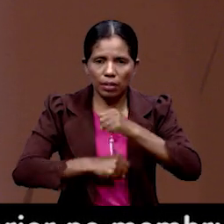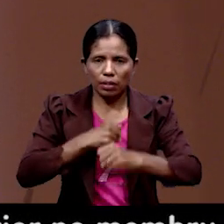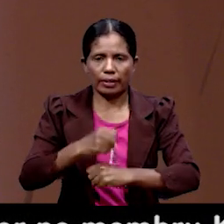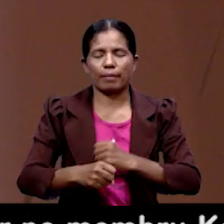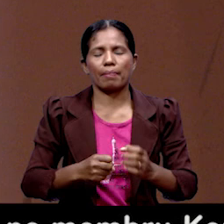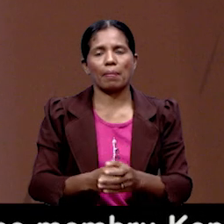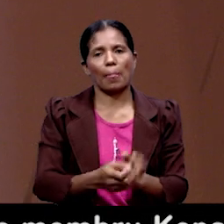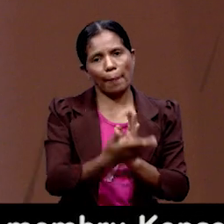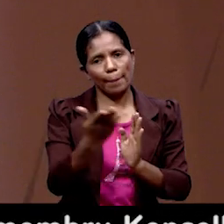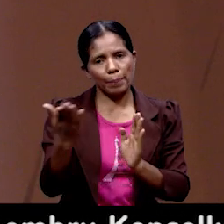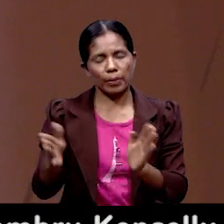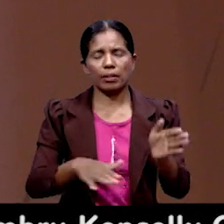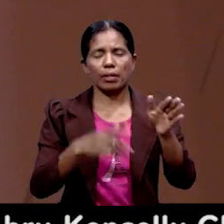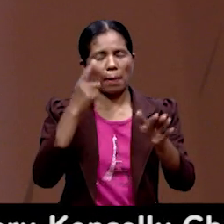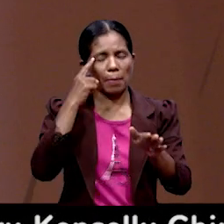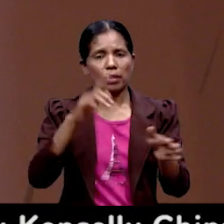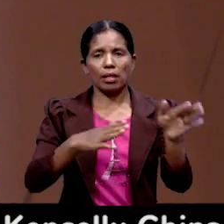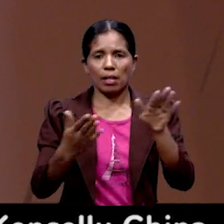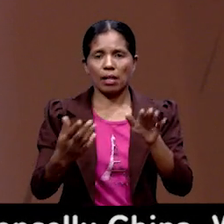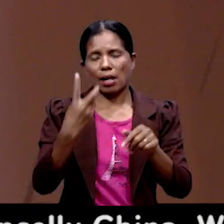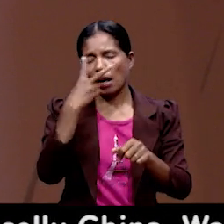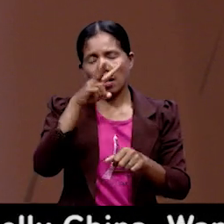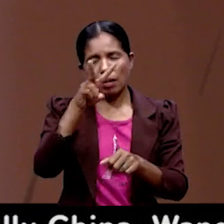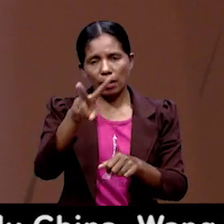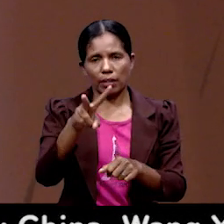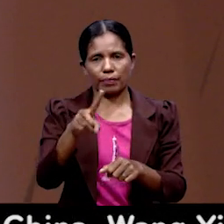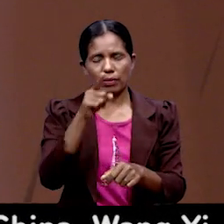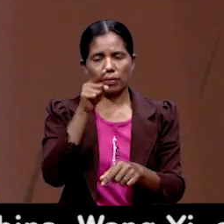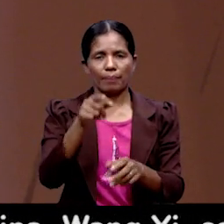Ba itabot nia matan nabi hatene haredok.